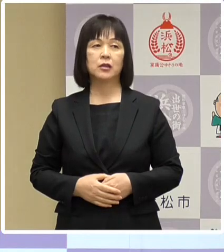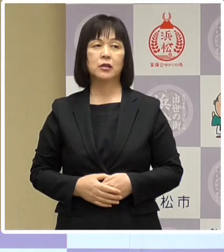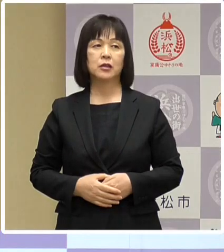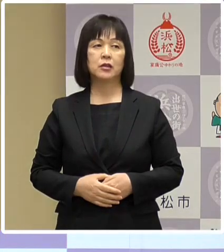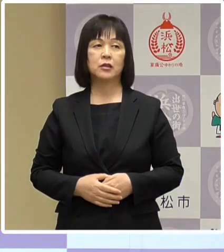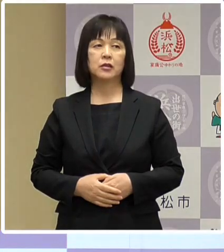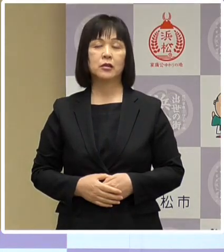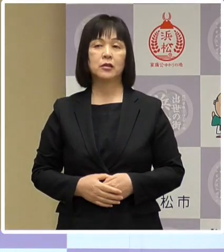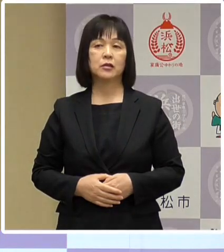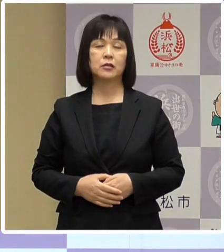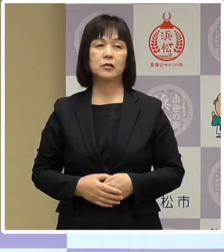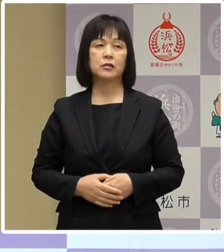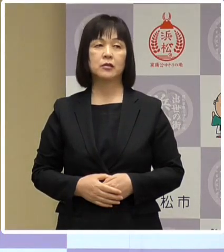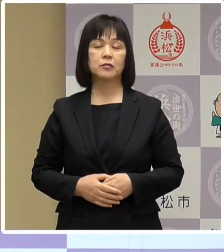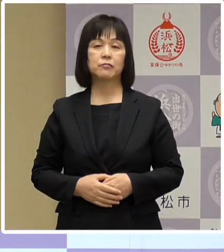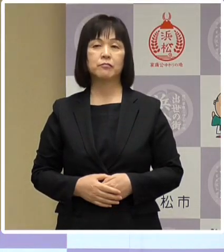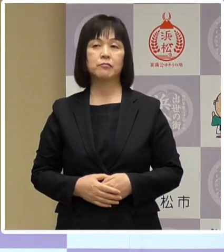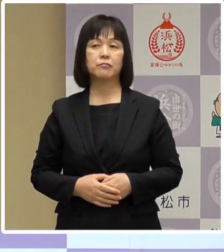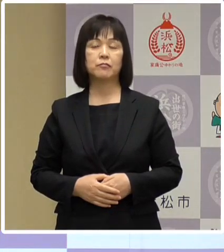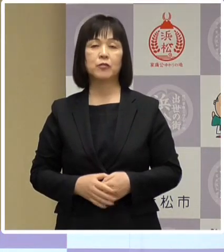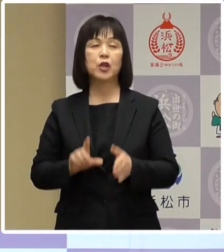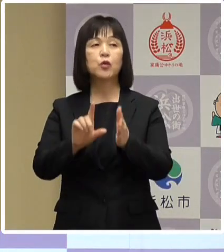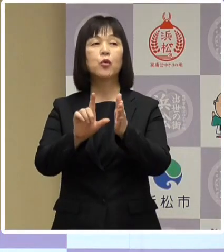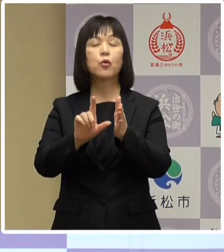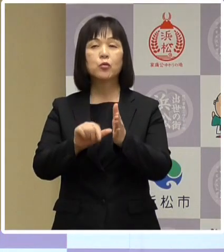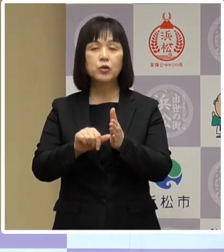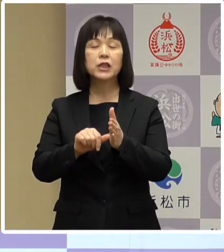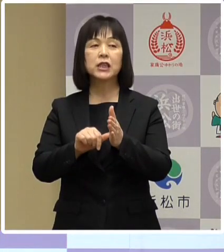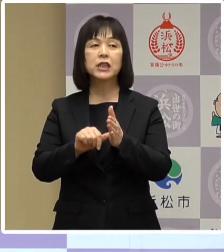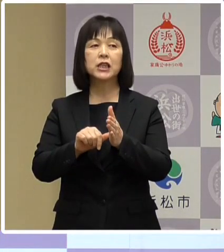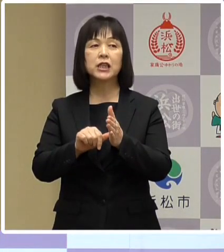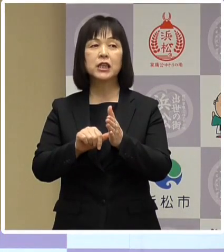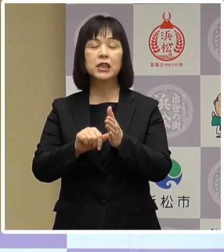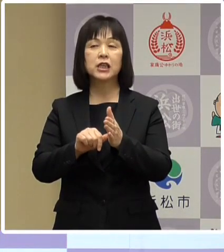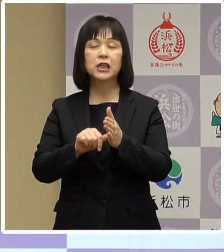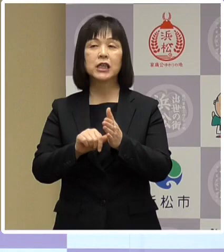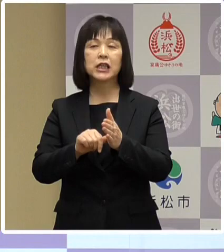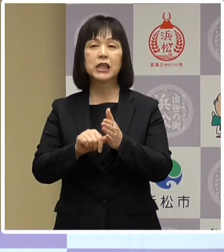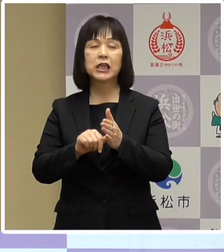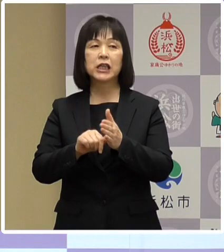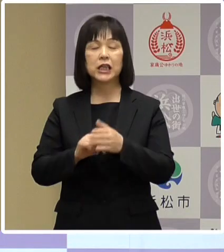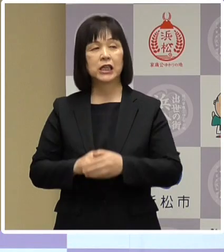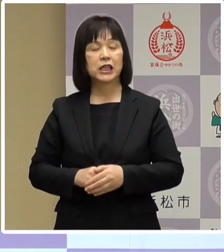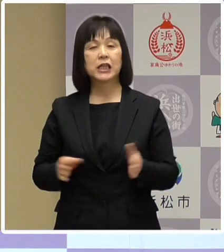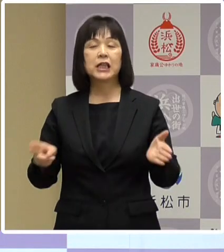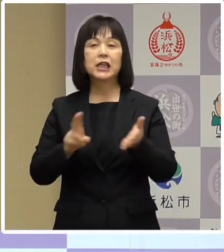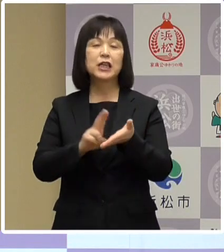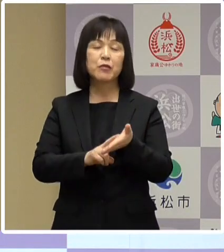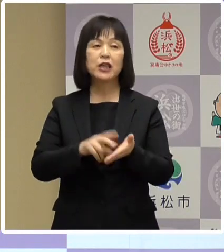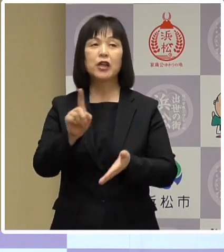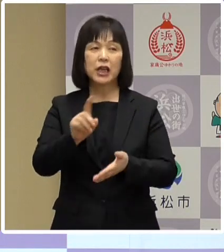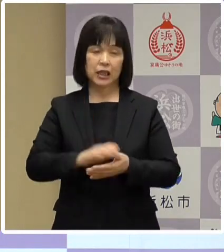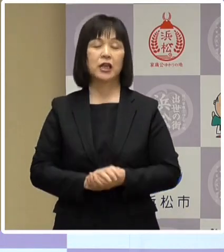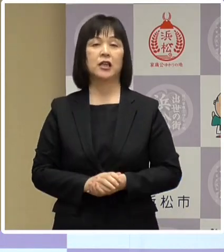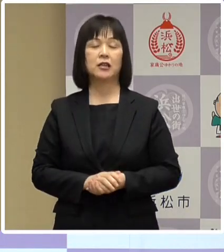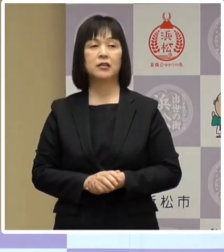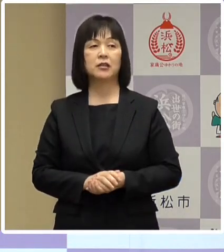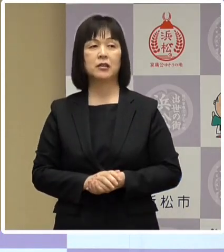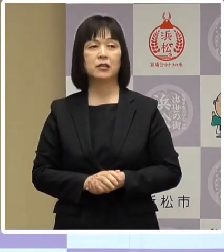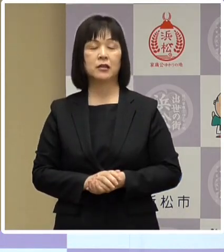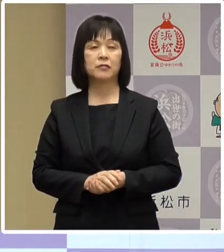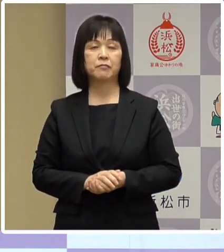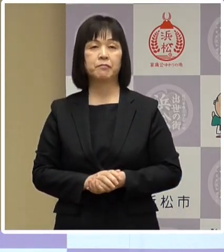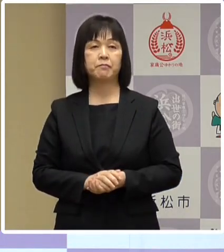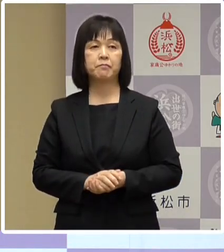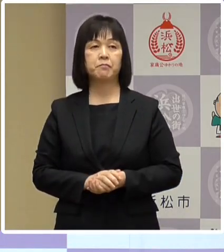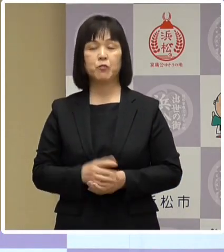というのはちょっとあると思うんですけれども、どういった経緯で今回決定されたのかというのを教えていただきたいです、ね。 は い、 基本一つ